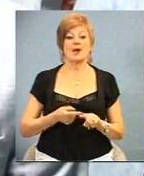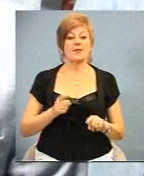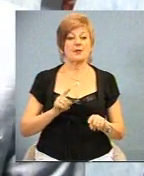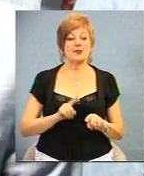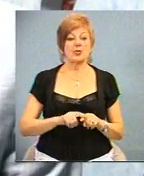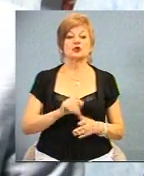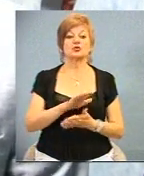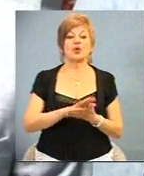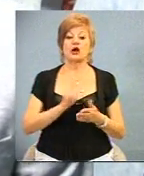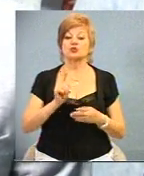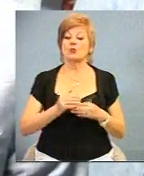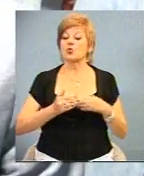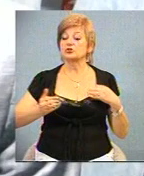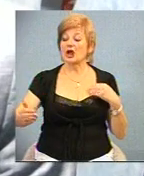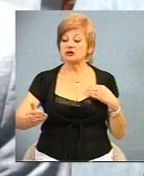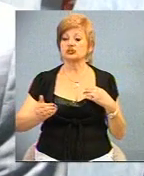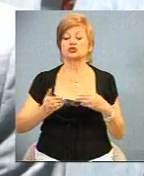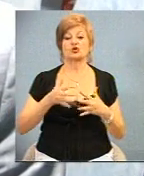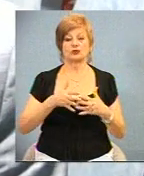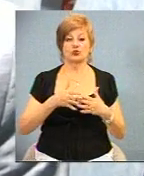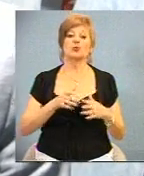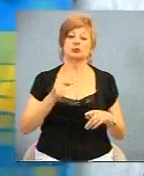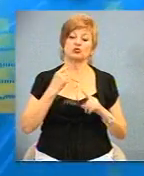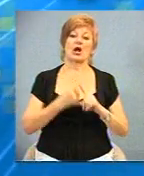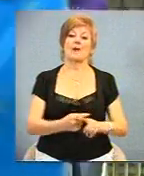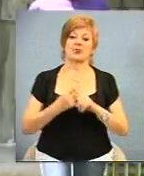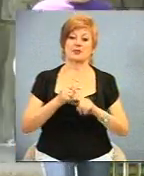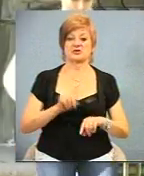беремо подалі від фронту, тут більш компромісно налаштовані.